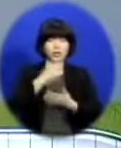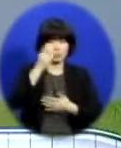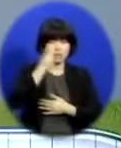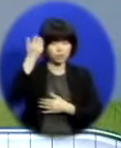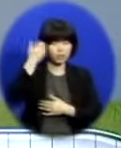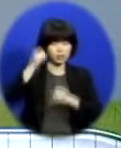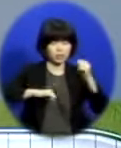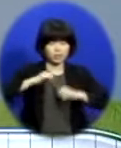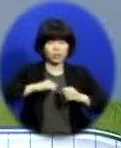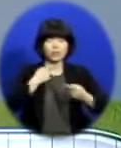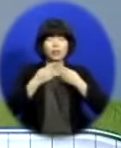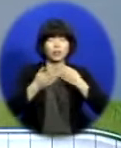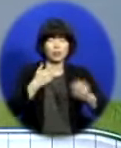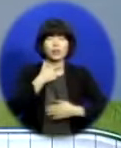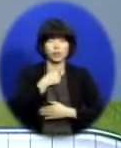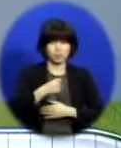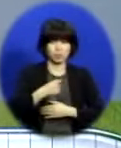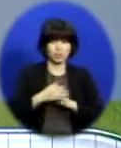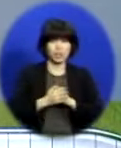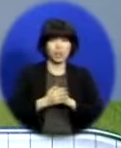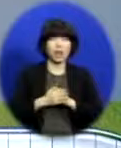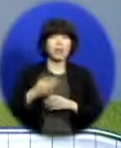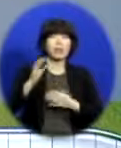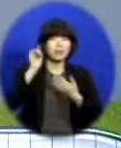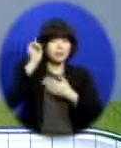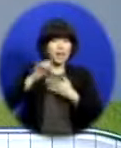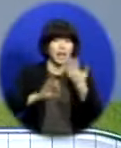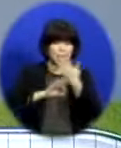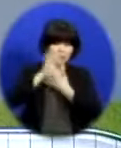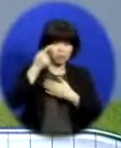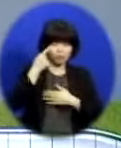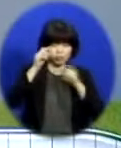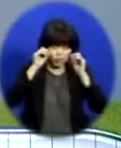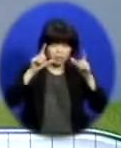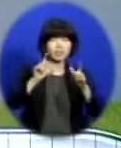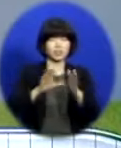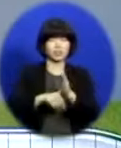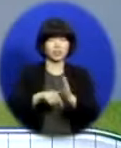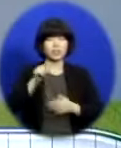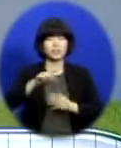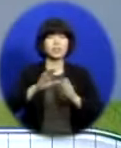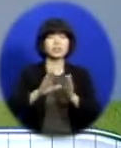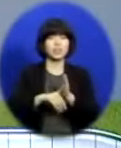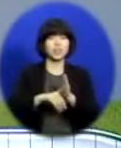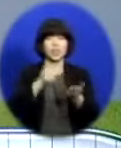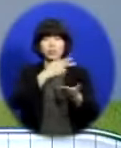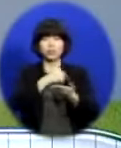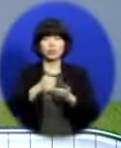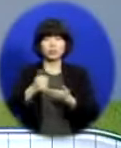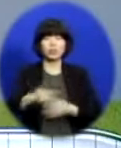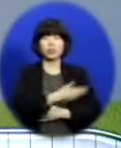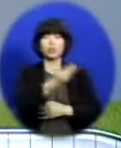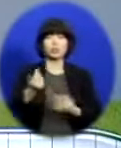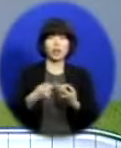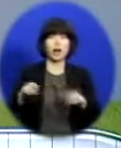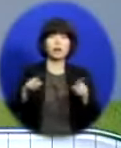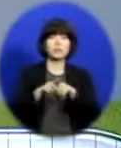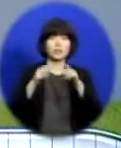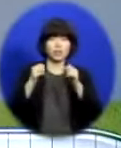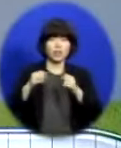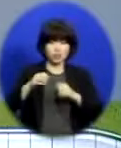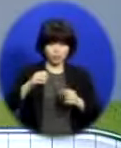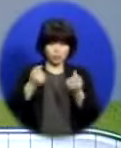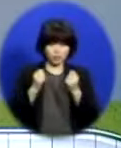경험하기 원합니다 여러분 내일 아침에 눈을 떴을 때 그때 주님이 여러분과 함께 계시는 놀라운